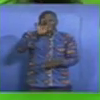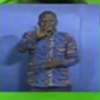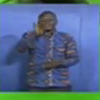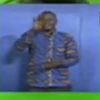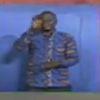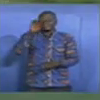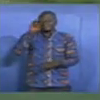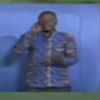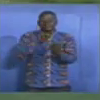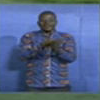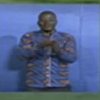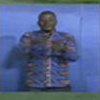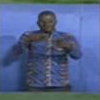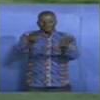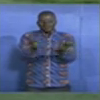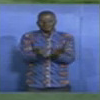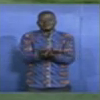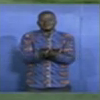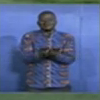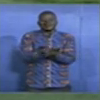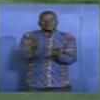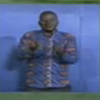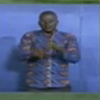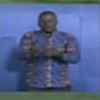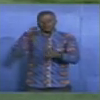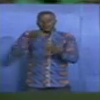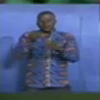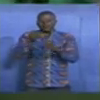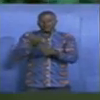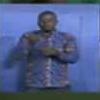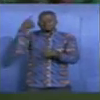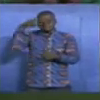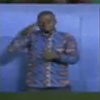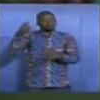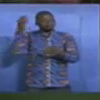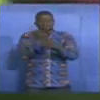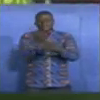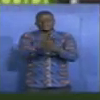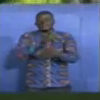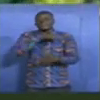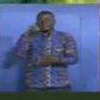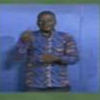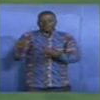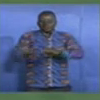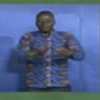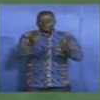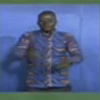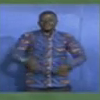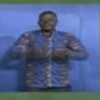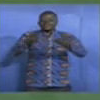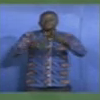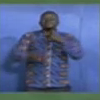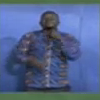Stadium de Johannesburg sont loin d'être occupées. Mais n'empêche, les Sud-Africains sont là, ils donnent de la voix. L'Albanie qui tout passe du